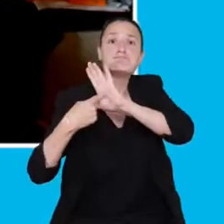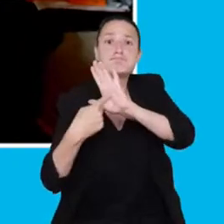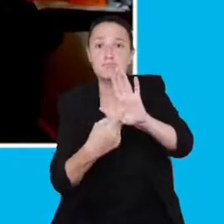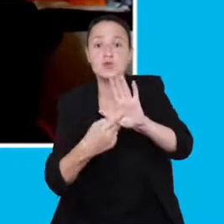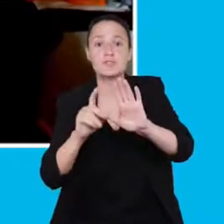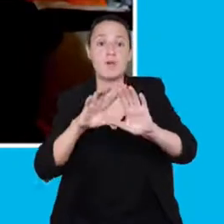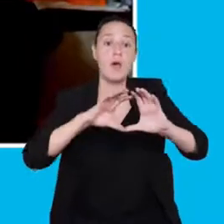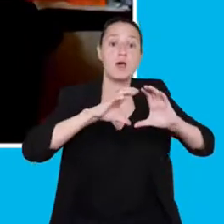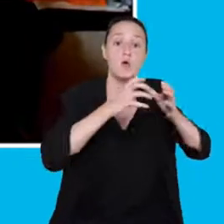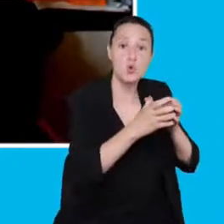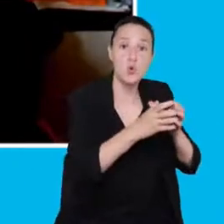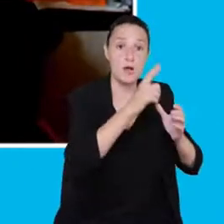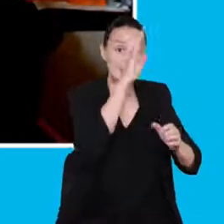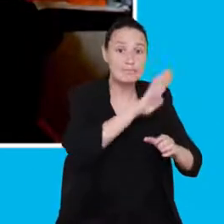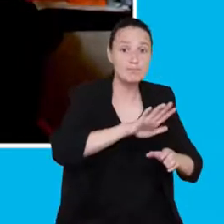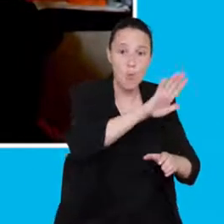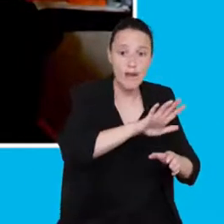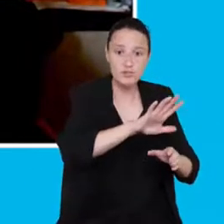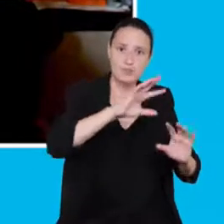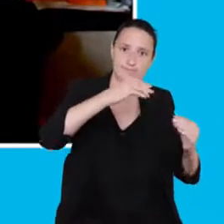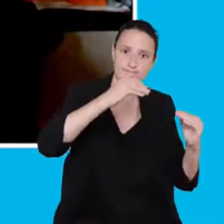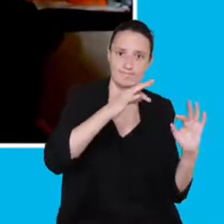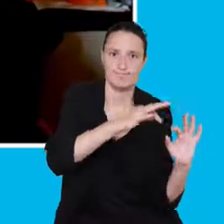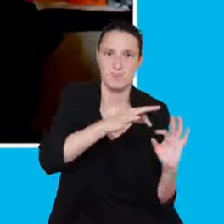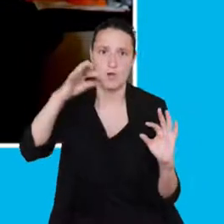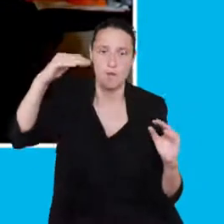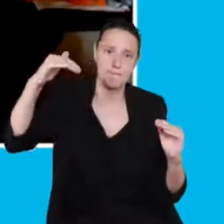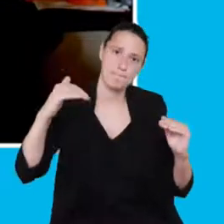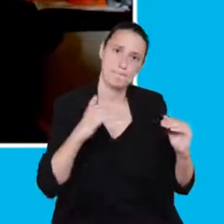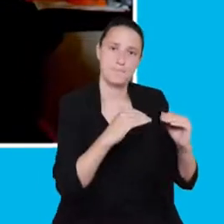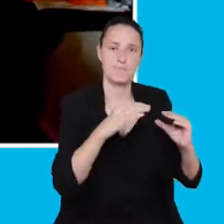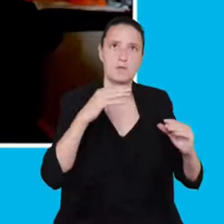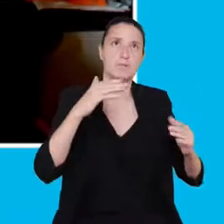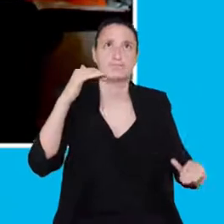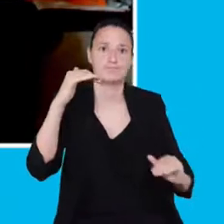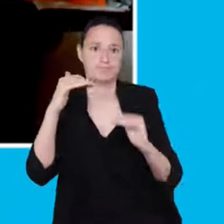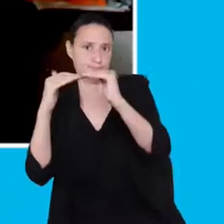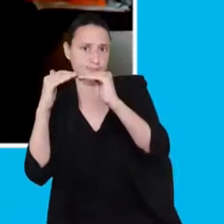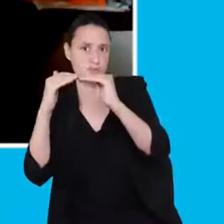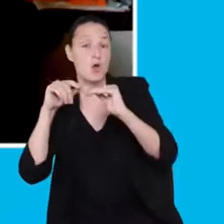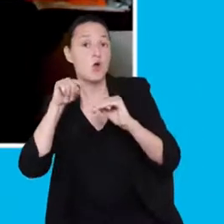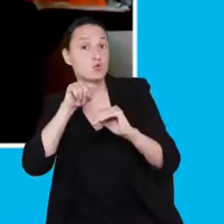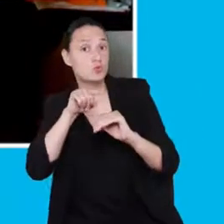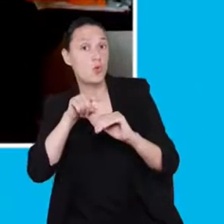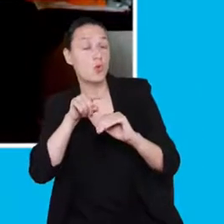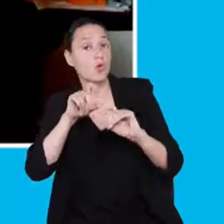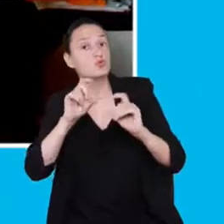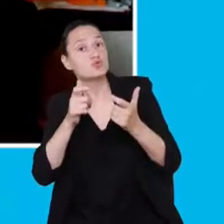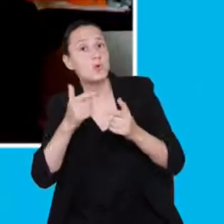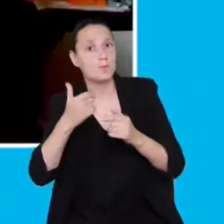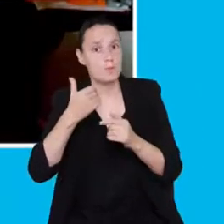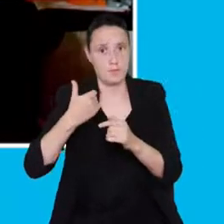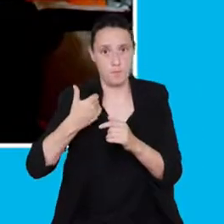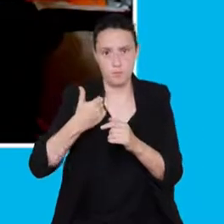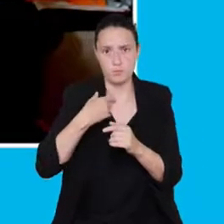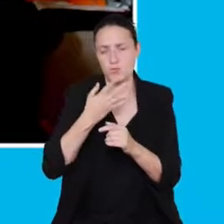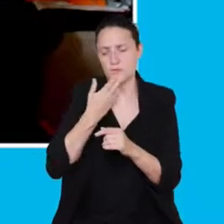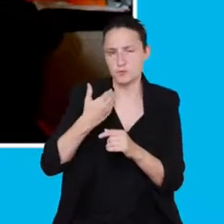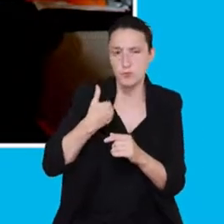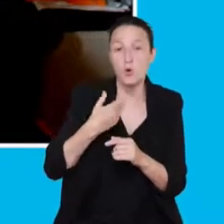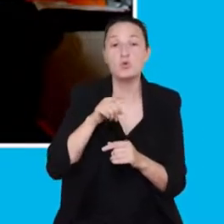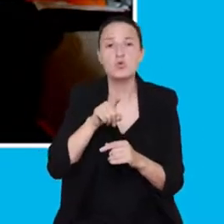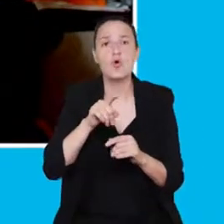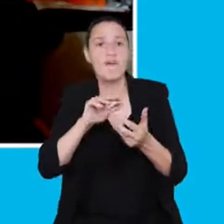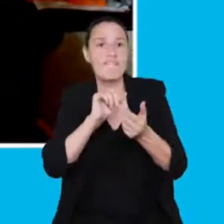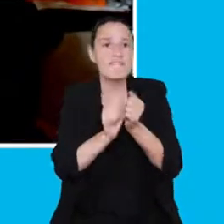ruchu społecznego, jeżeli za ruch społeczny uznamy właśnie to, o czym przed chwilą była mowa, czyli i